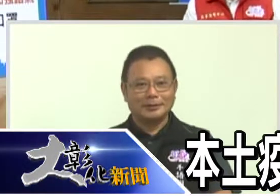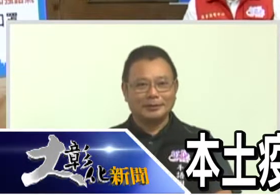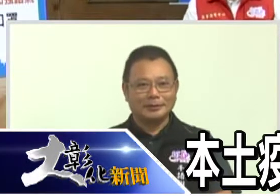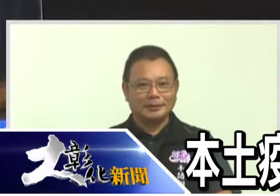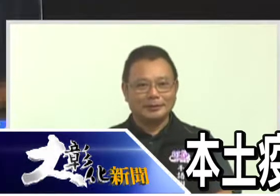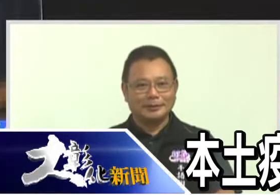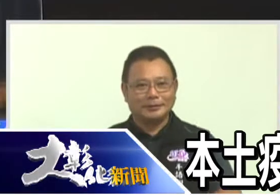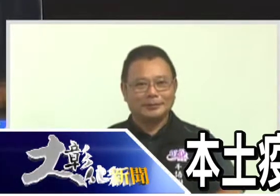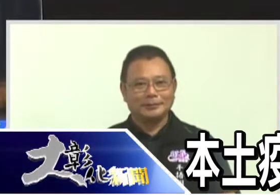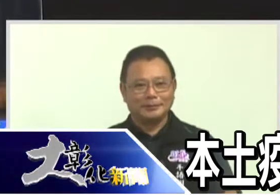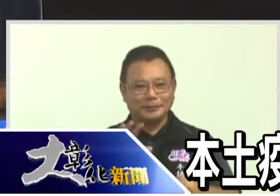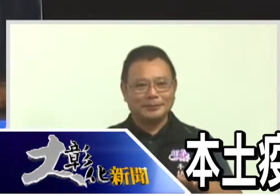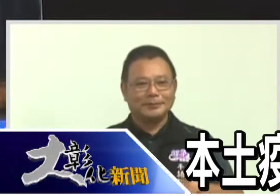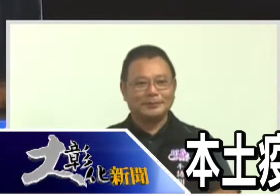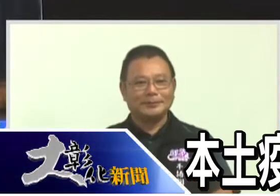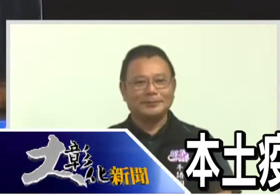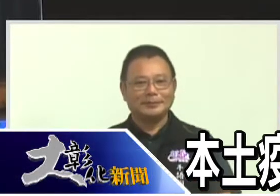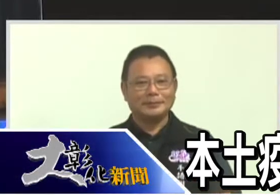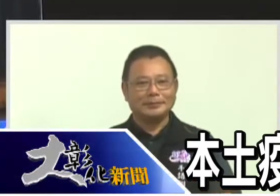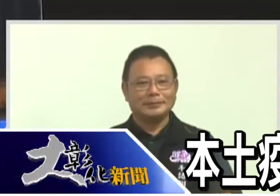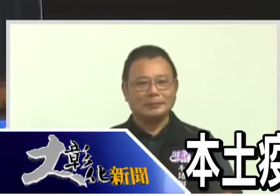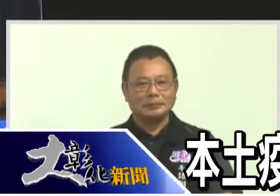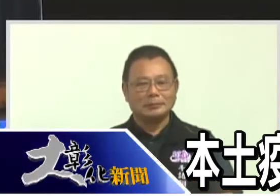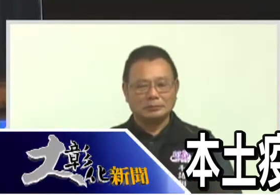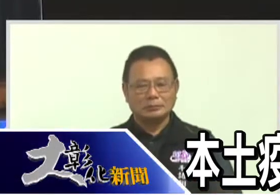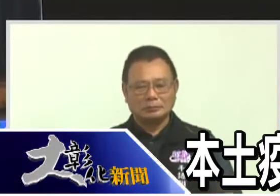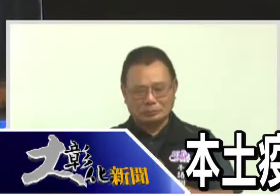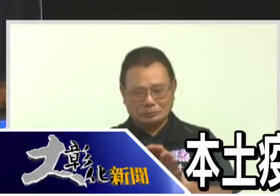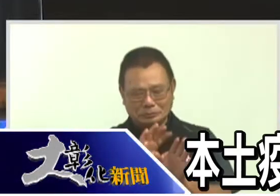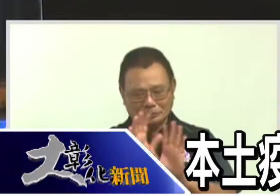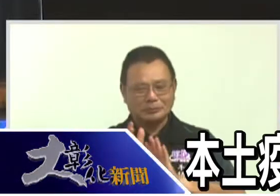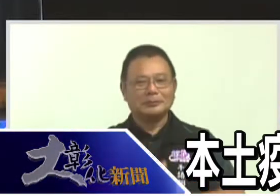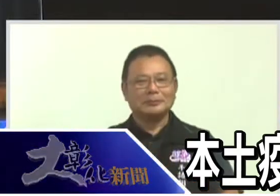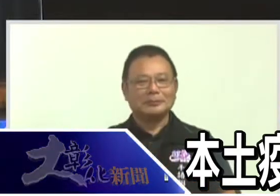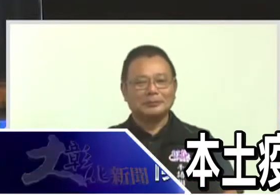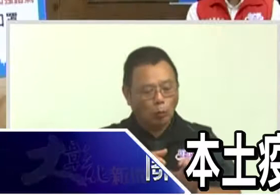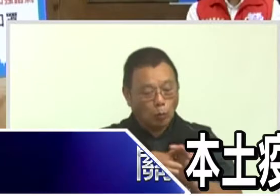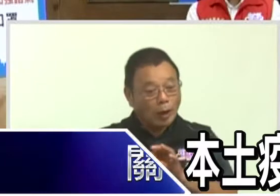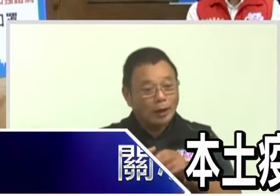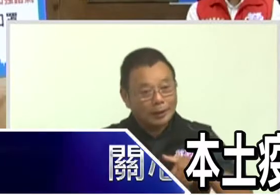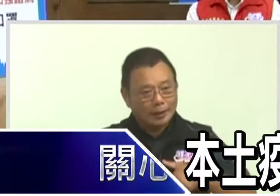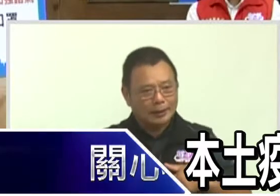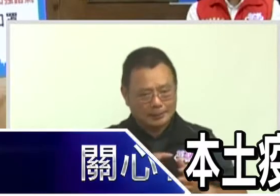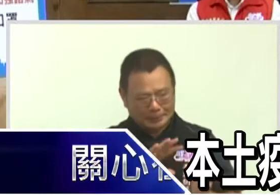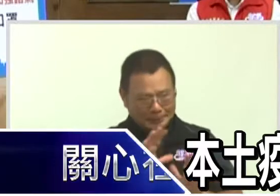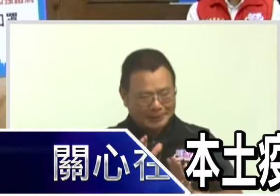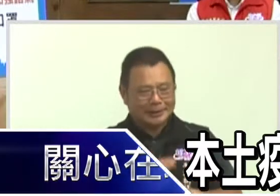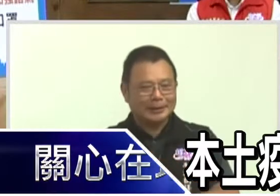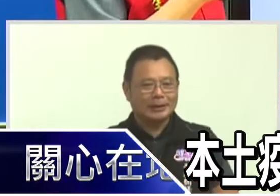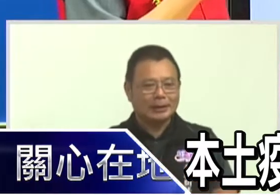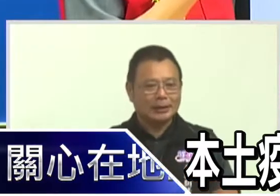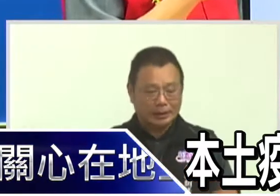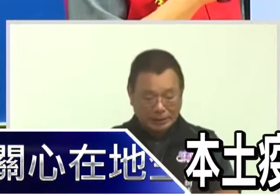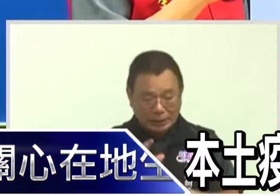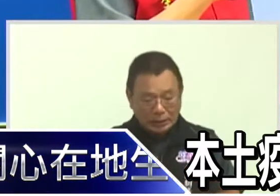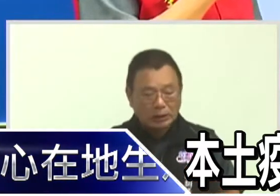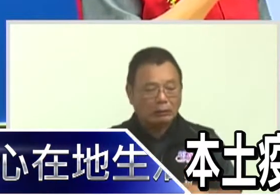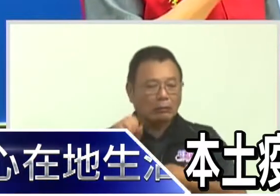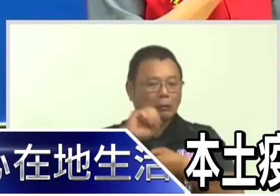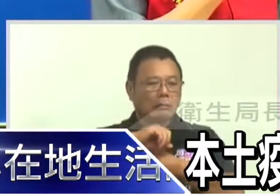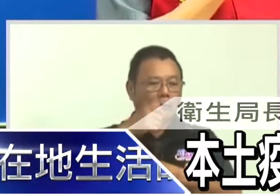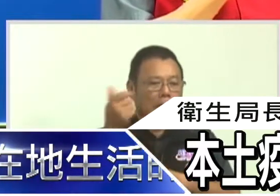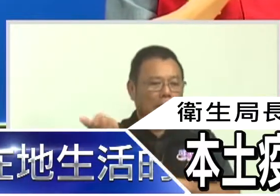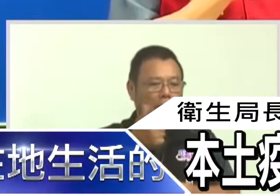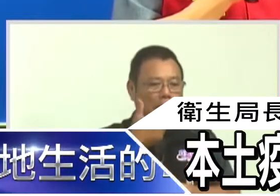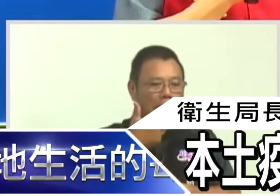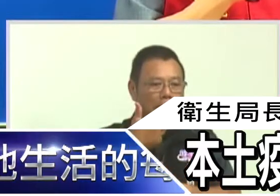也是在打麻将打到群组感染，大家确诊个案就四个人是打牌来感染。 那今天新增六例，